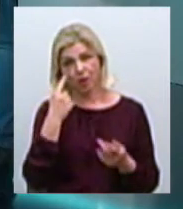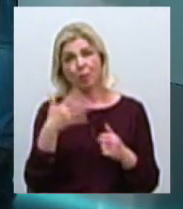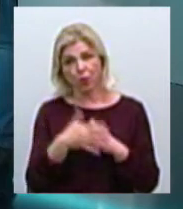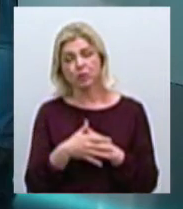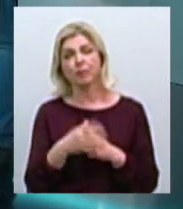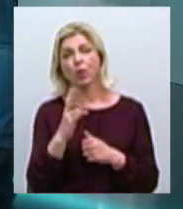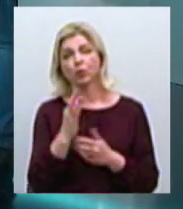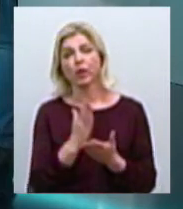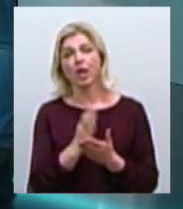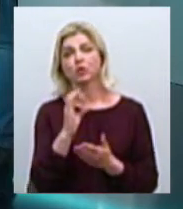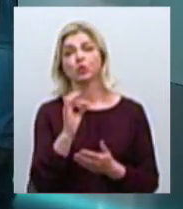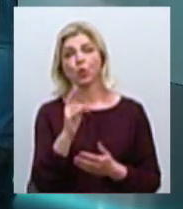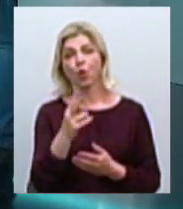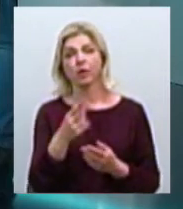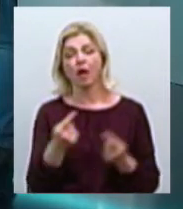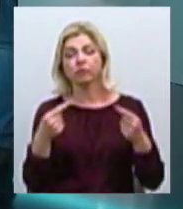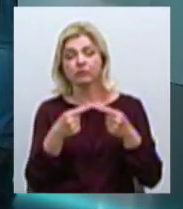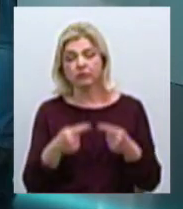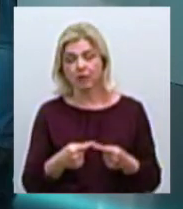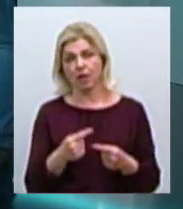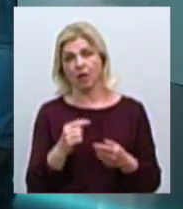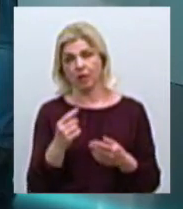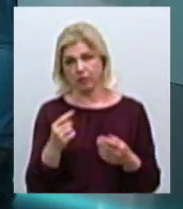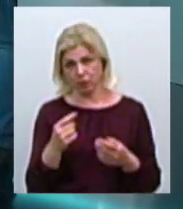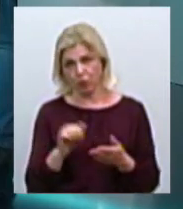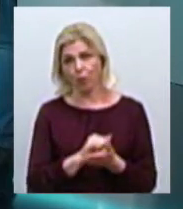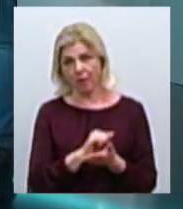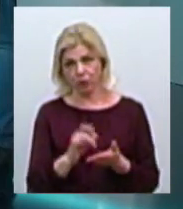сроки, сроки для согласования определенных документов.